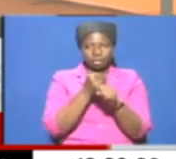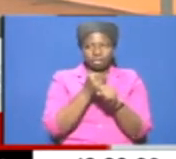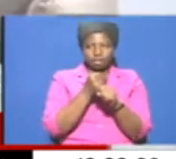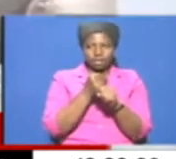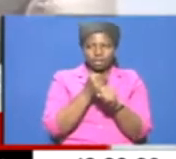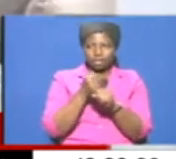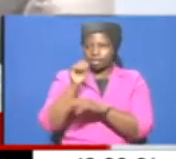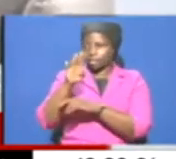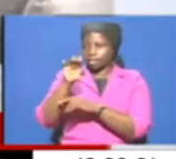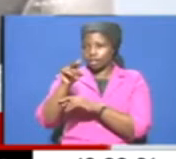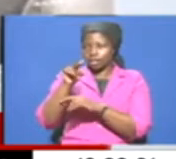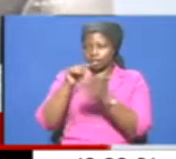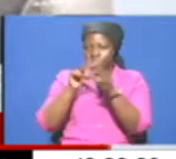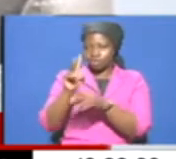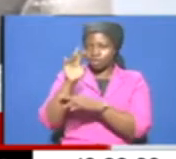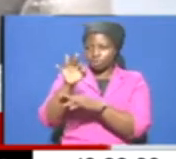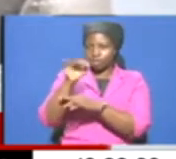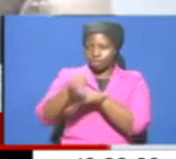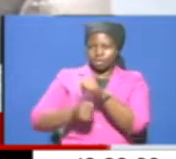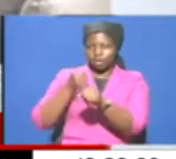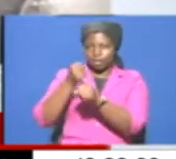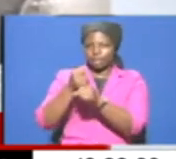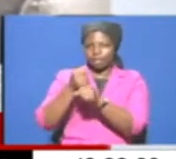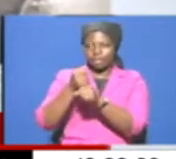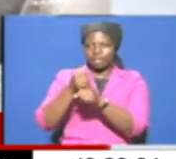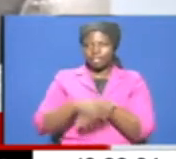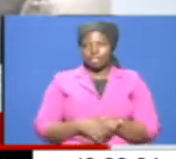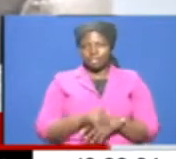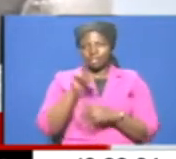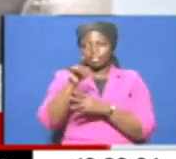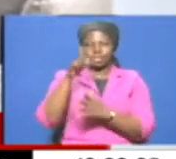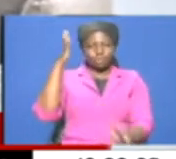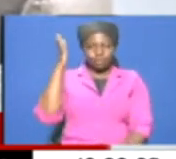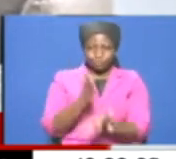miaka miwili au mitatu. Hii ni ukweli na ukweli kabisa.